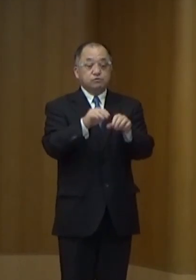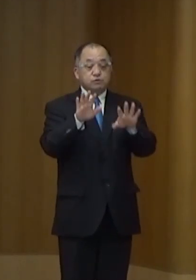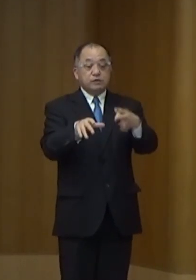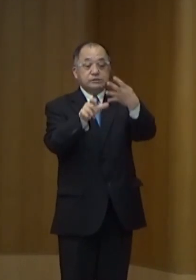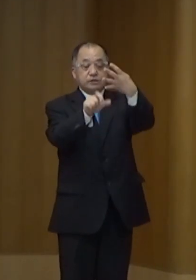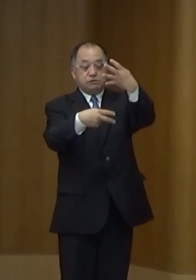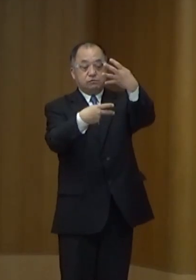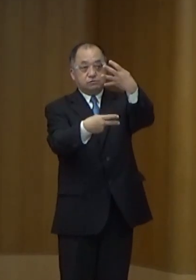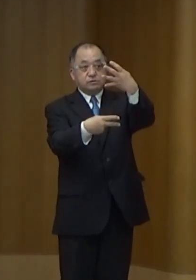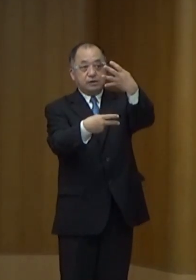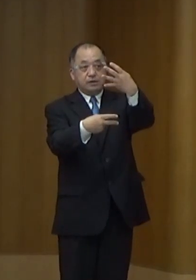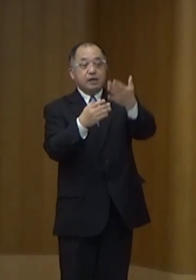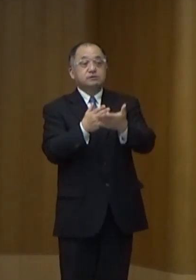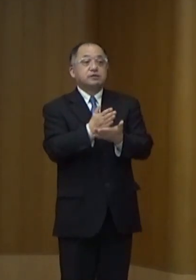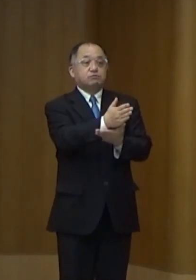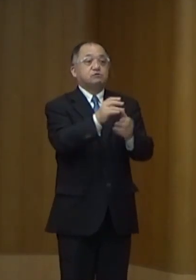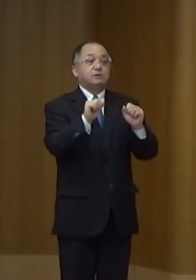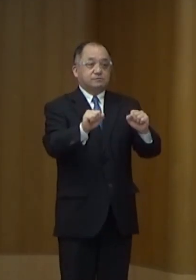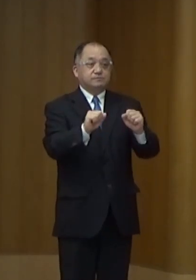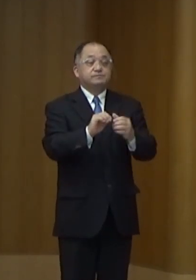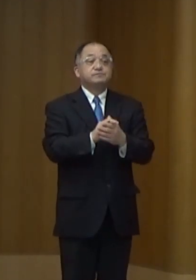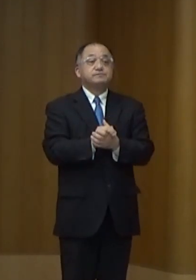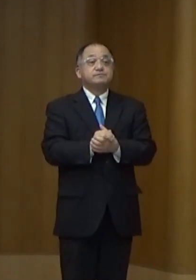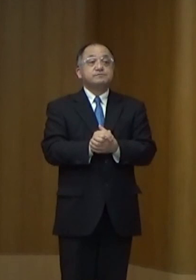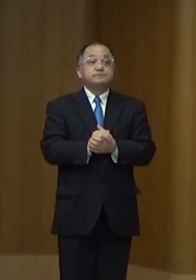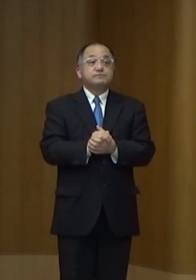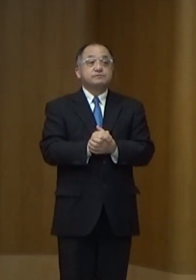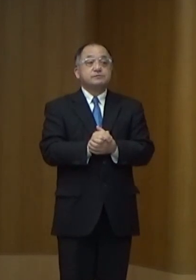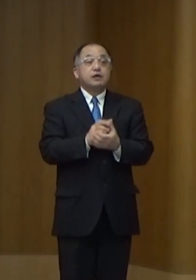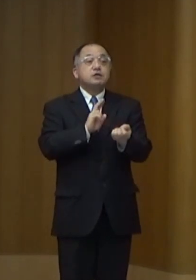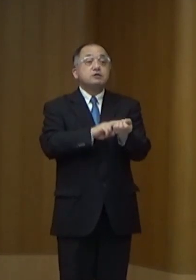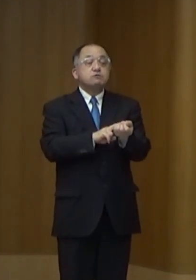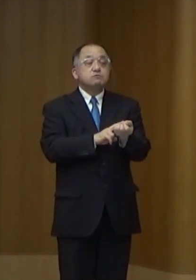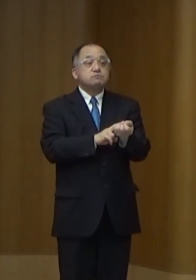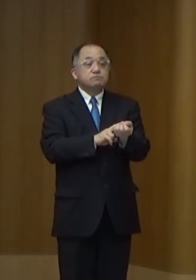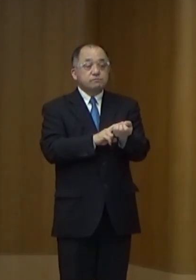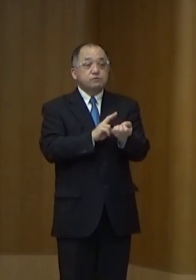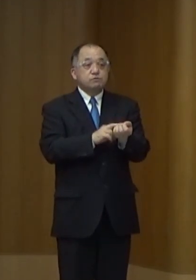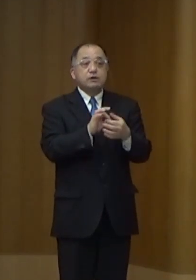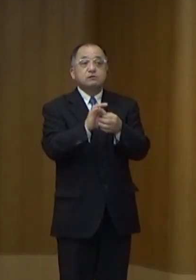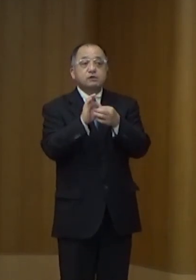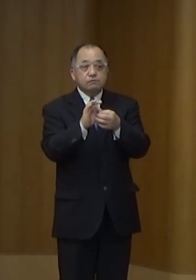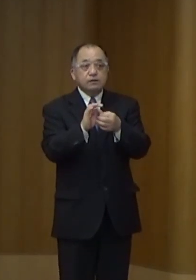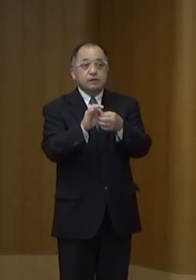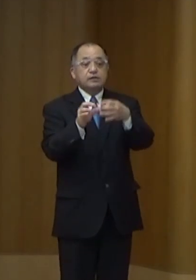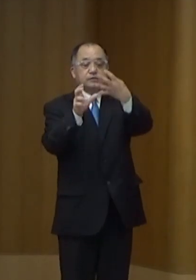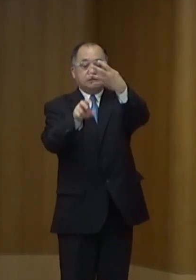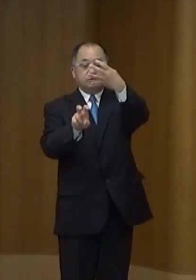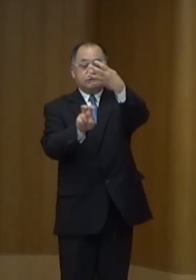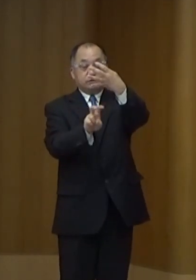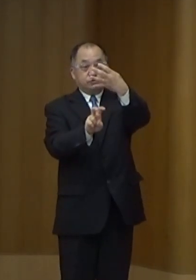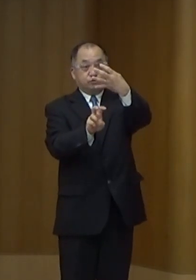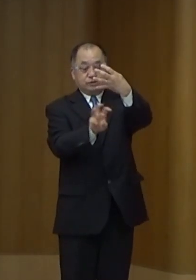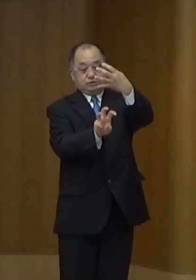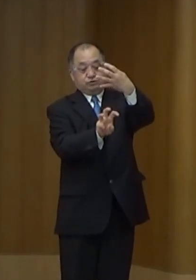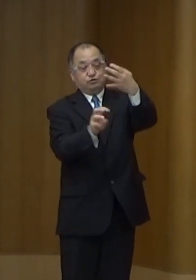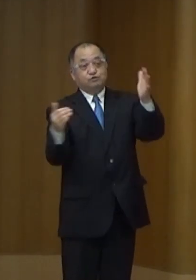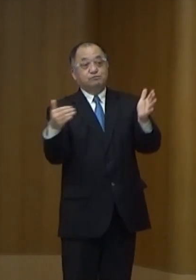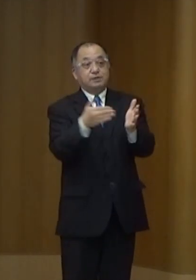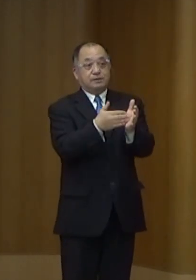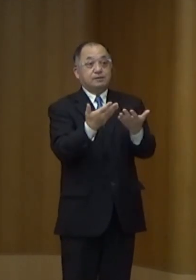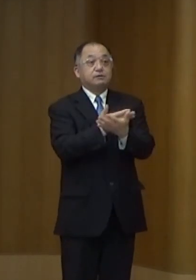4月の2日から開始をいたします。利用期間は本日から4月の30日までになっております